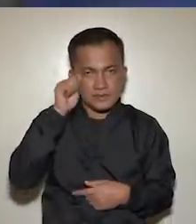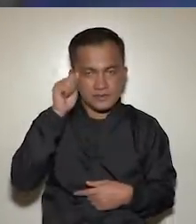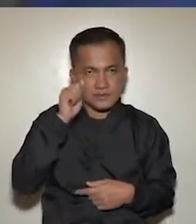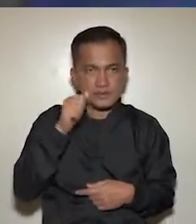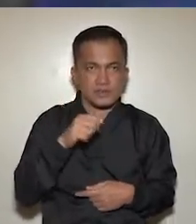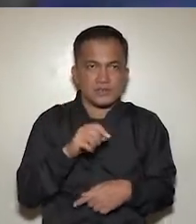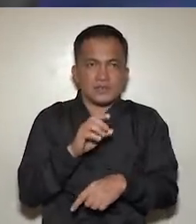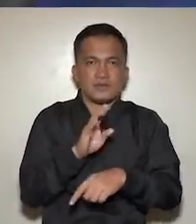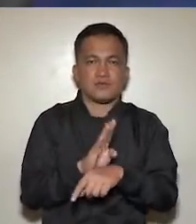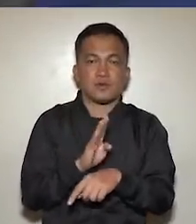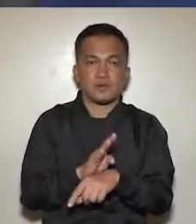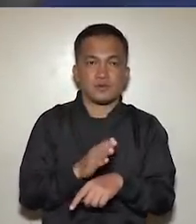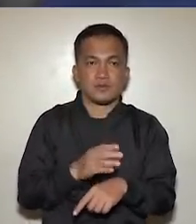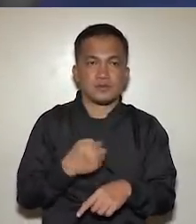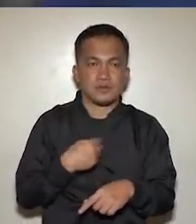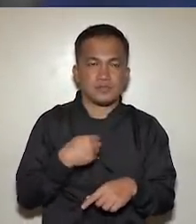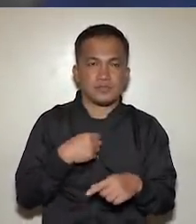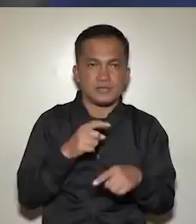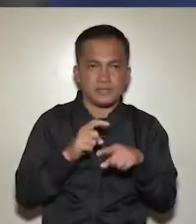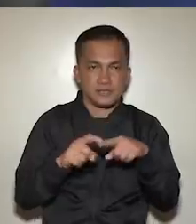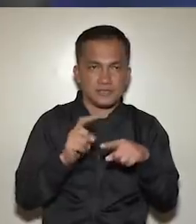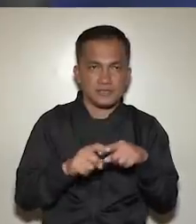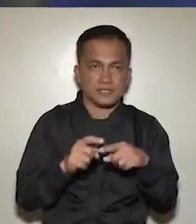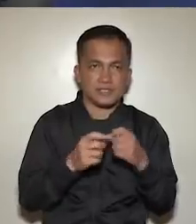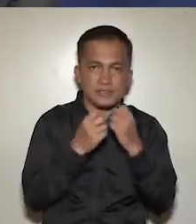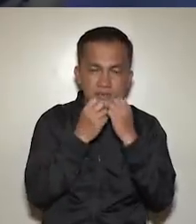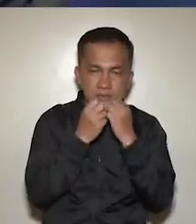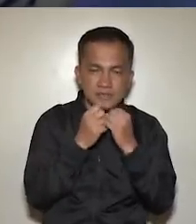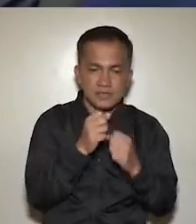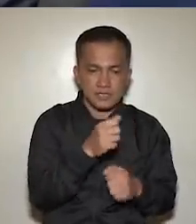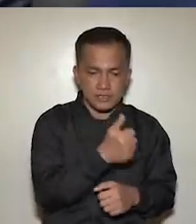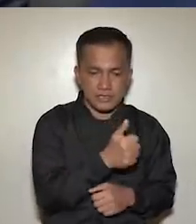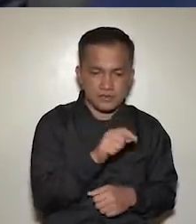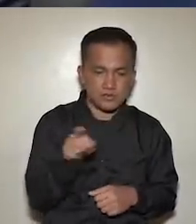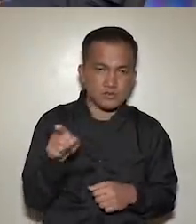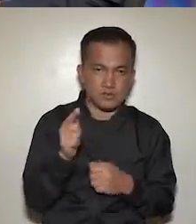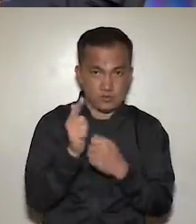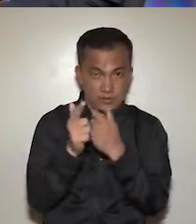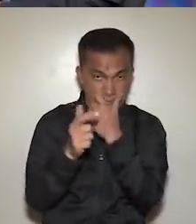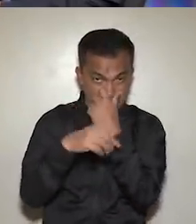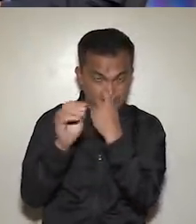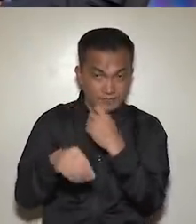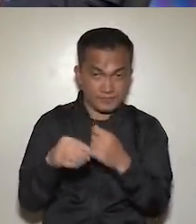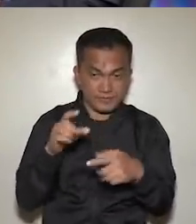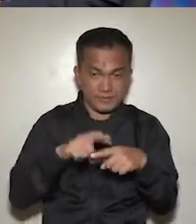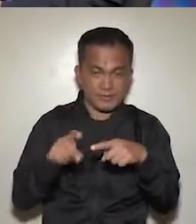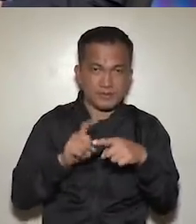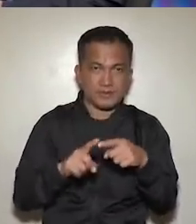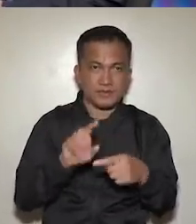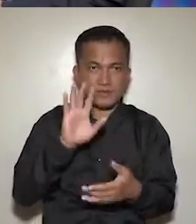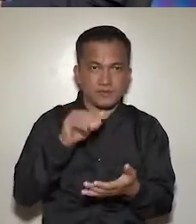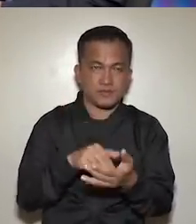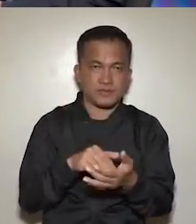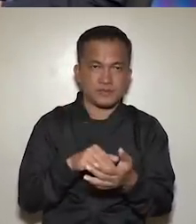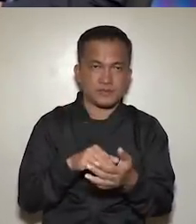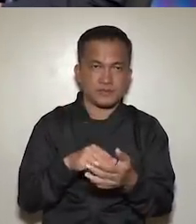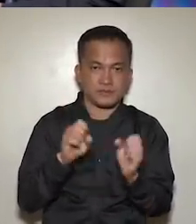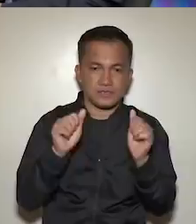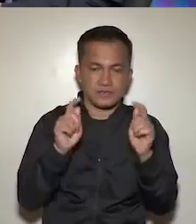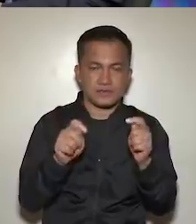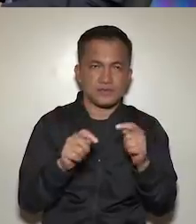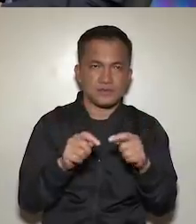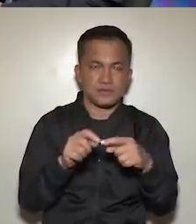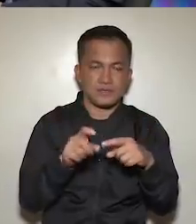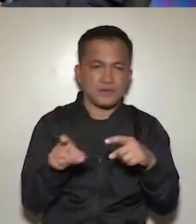Aristotle, negosyo ko kasi is electric saver. It can save 10 to 20% sa electricity. 5,000 daw niya. Sa